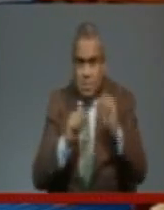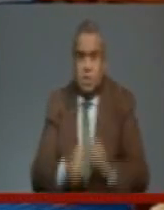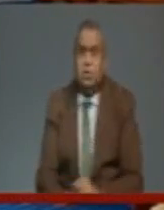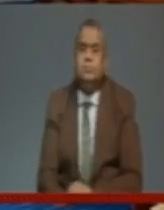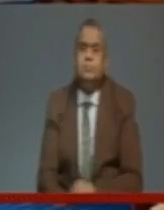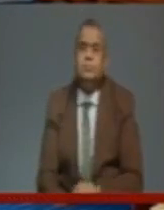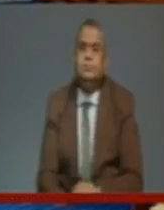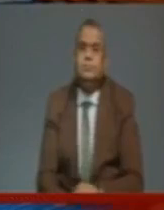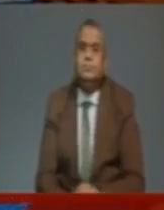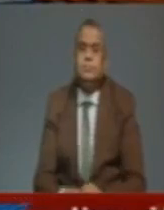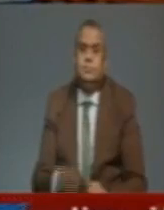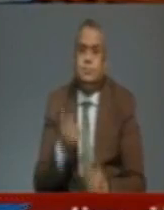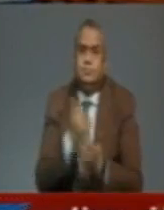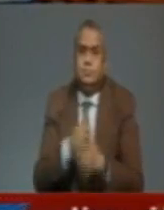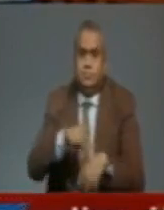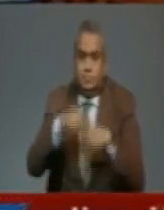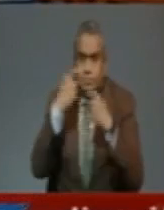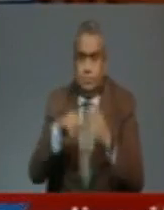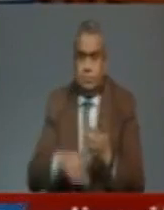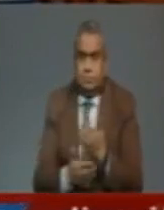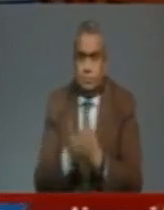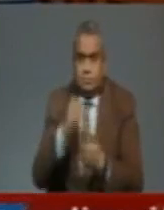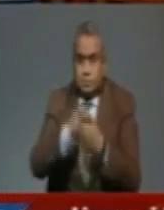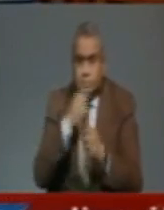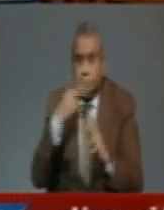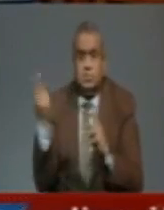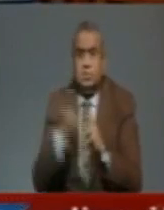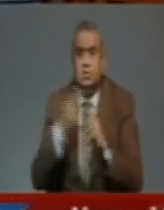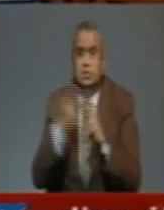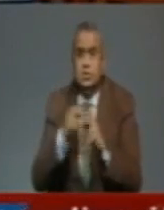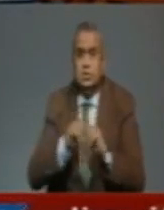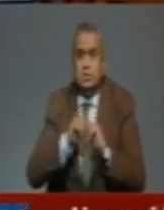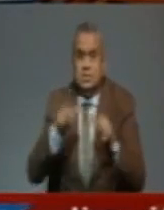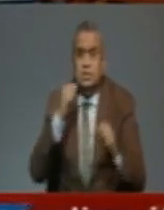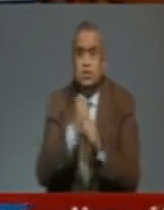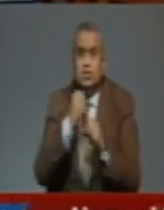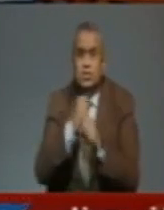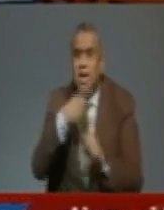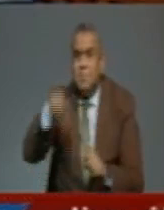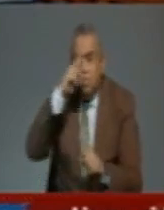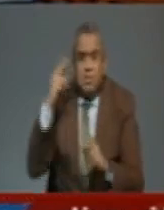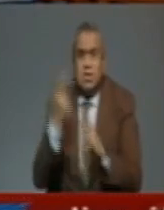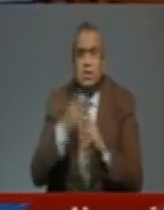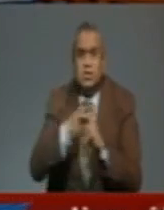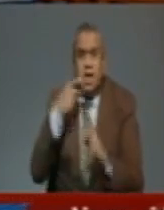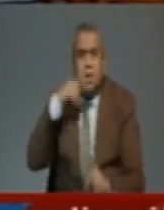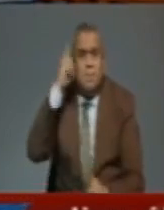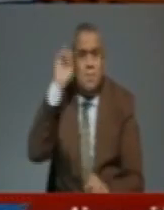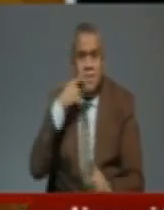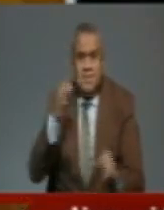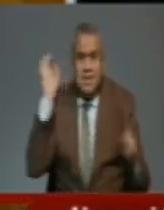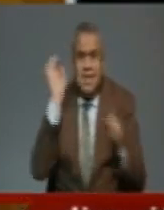مش هو دي اللي احنا ممكن نوصل بيها للناس احنا عملنا ايه، ومش الهدف ان احنا نوريهم احنا بنعمل